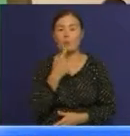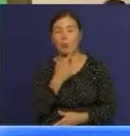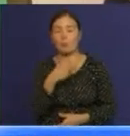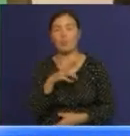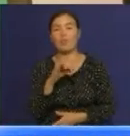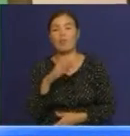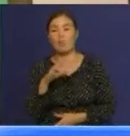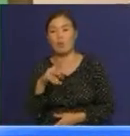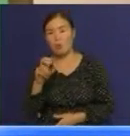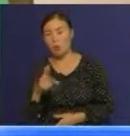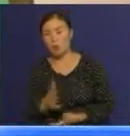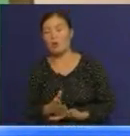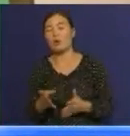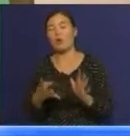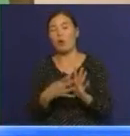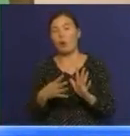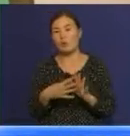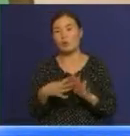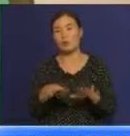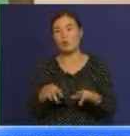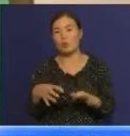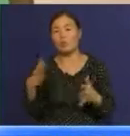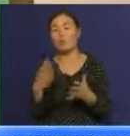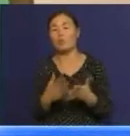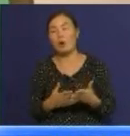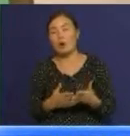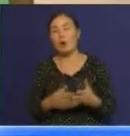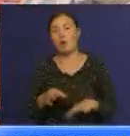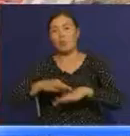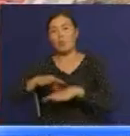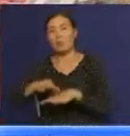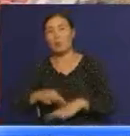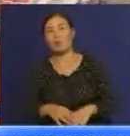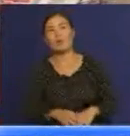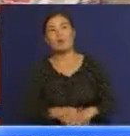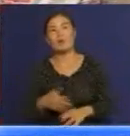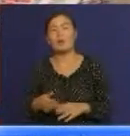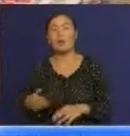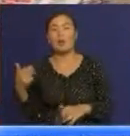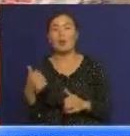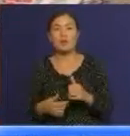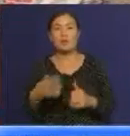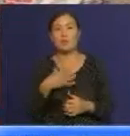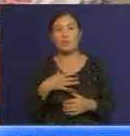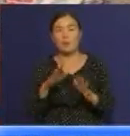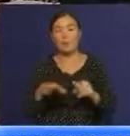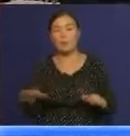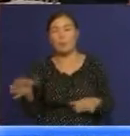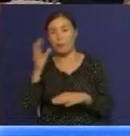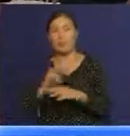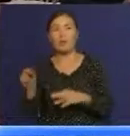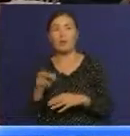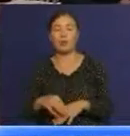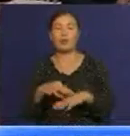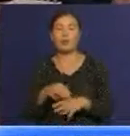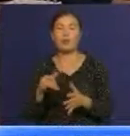бар и 9 тьютеріміз бар. Тьютер сопровождающий. Мамандар тобы әрбір ерекше баланы жалпы білім беру